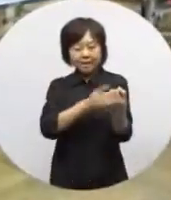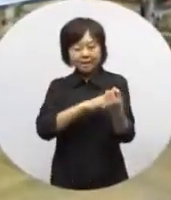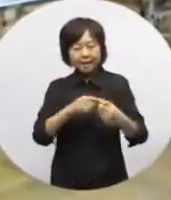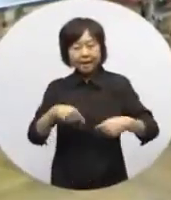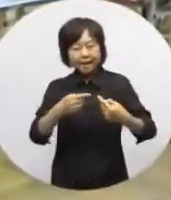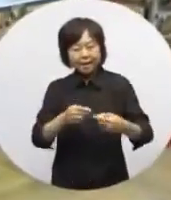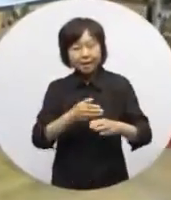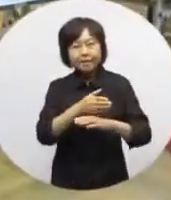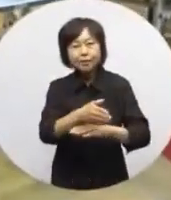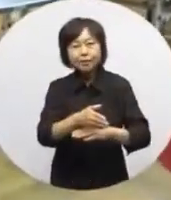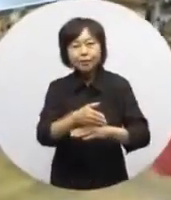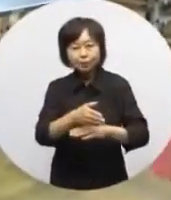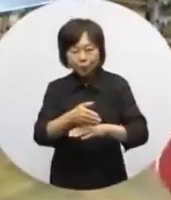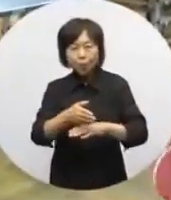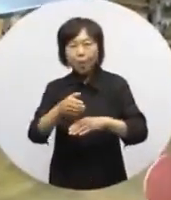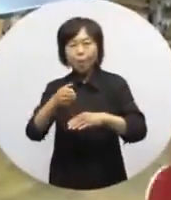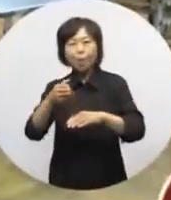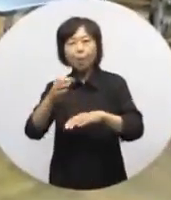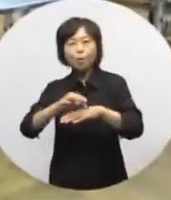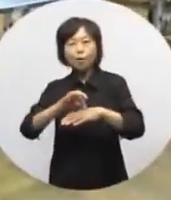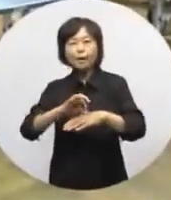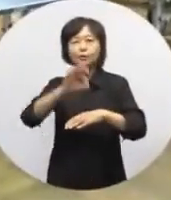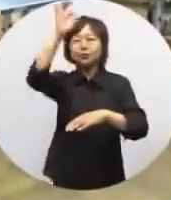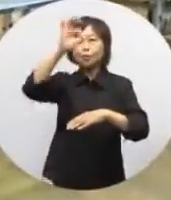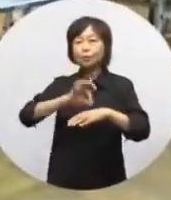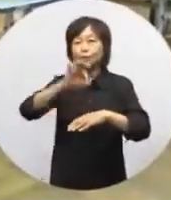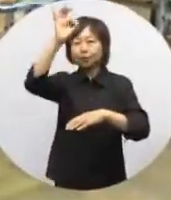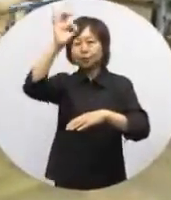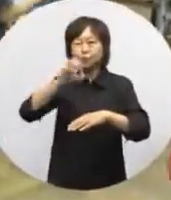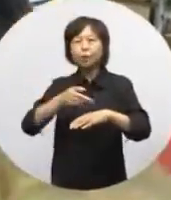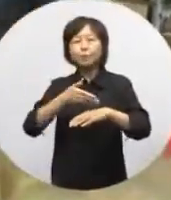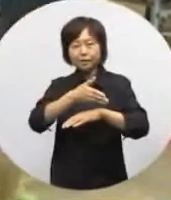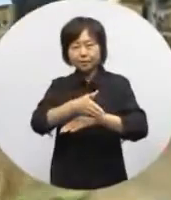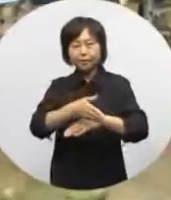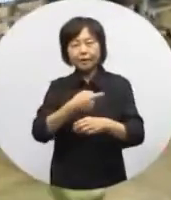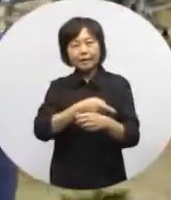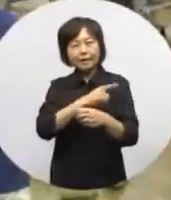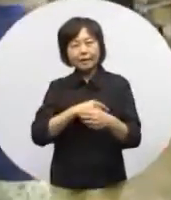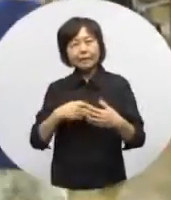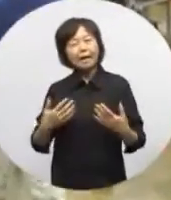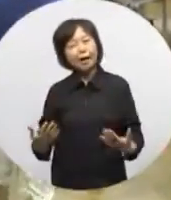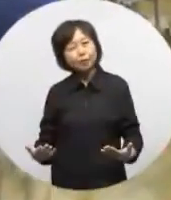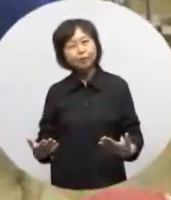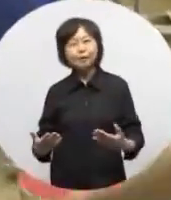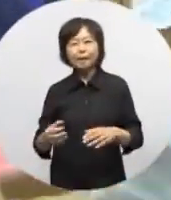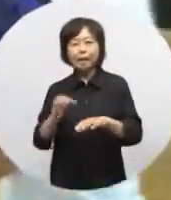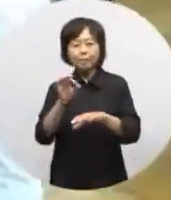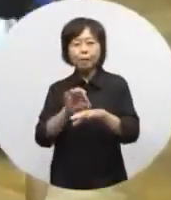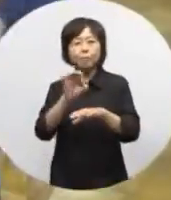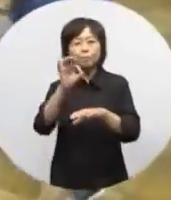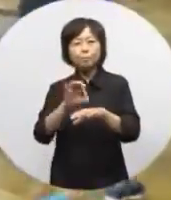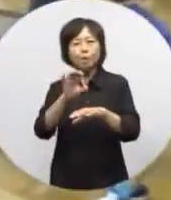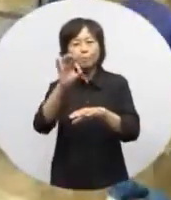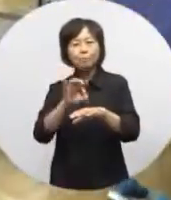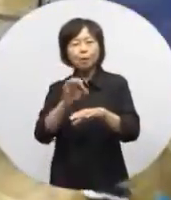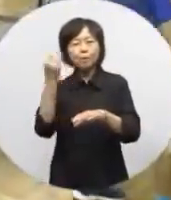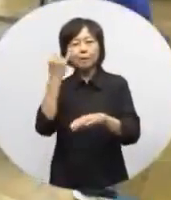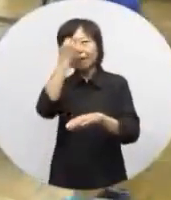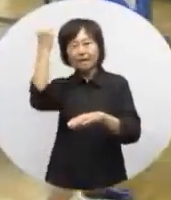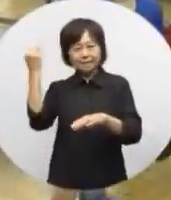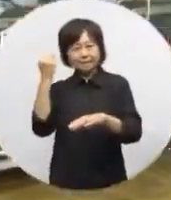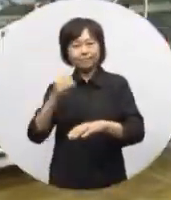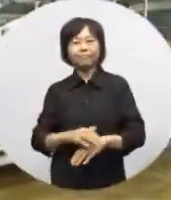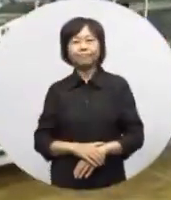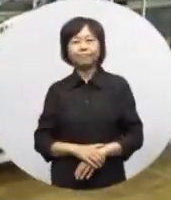すぎちゃうとボール強く飛びすぎちゃうから、できるだけ力入れないでポンポンと当てるだけでも前上に飛んで